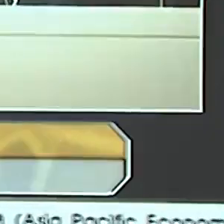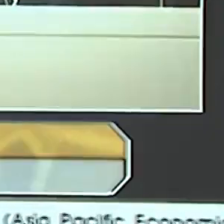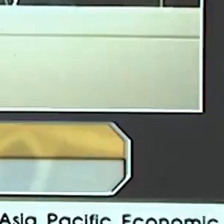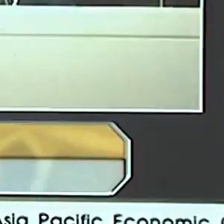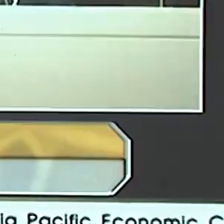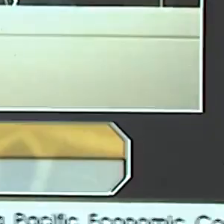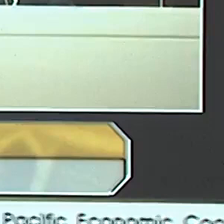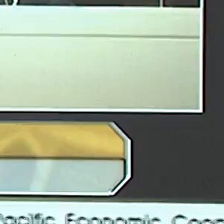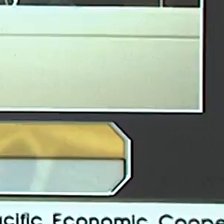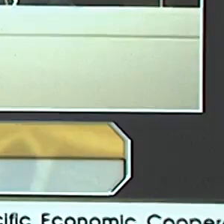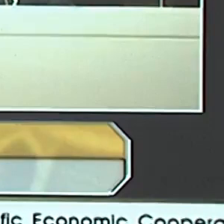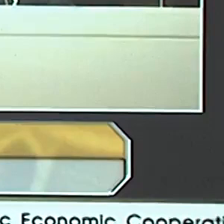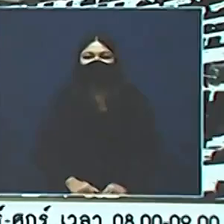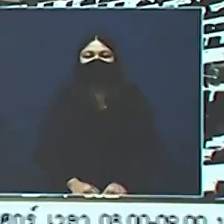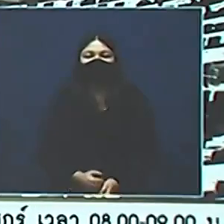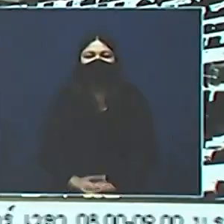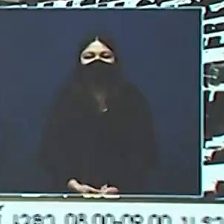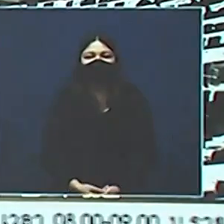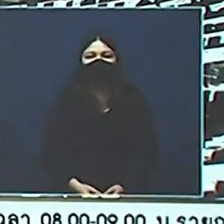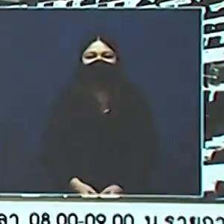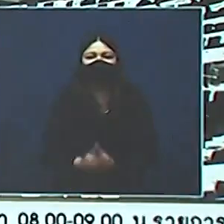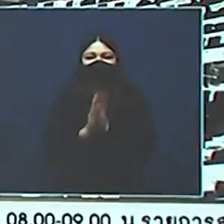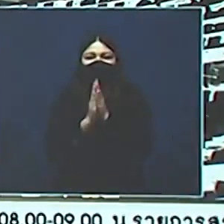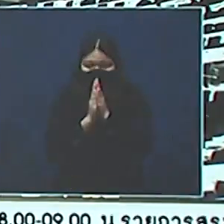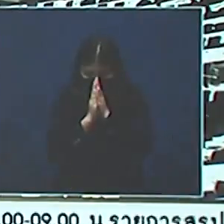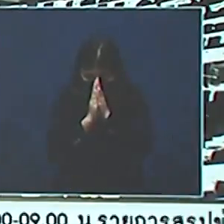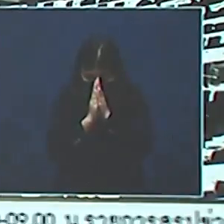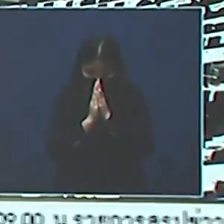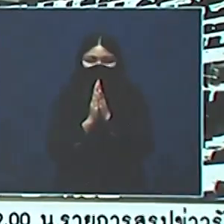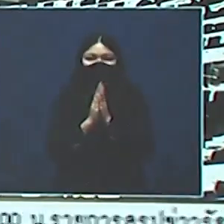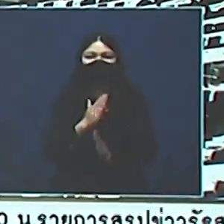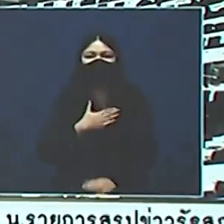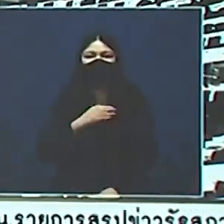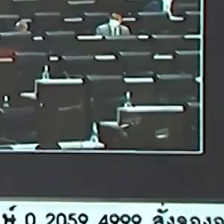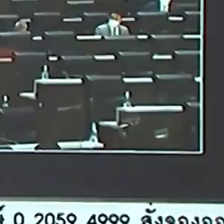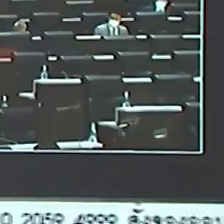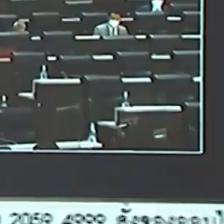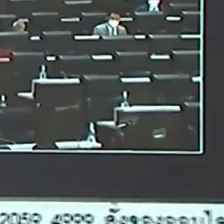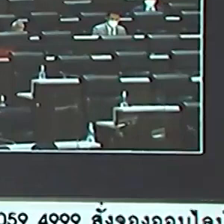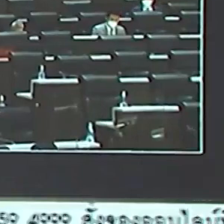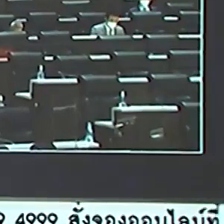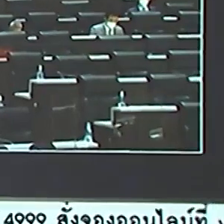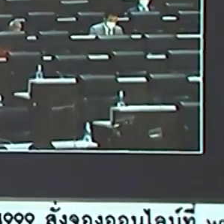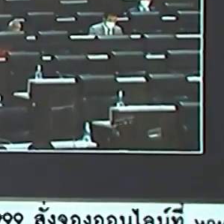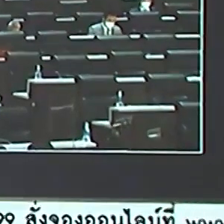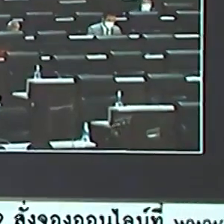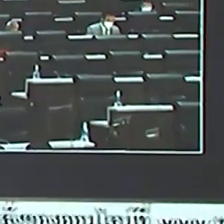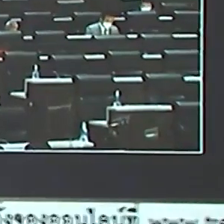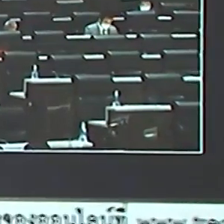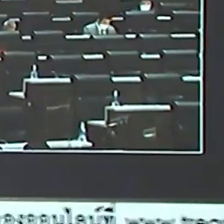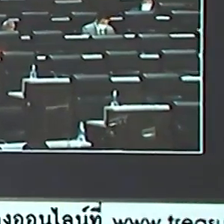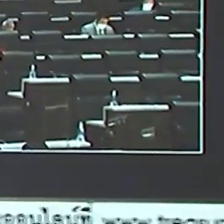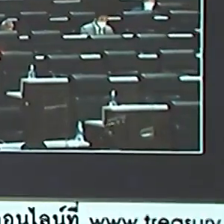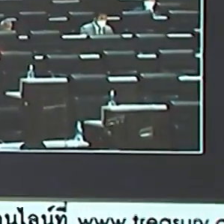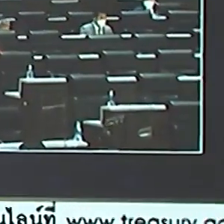ตอนนี้กำลังตกอยู่ในสถานการณ์ที่หลายฝ่ายบอกนะครับว่างัดข้อกันอยู่อยู่เพราะว่าเห็นต่างในเรื่องของพรบ